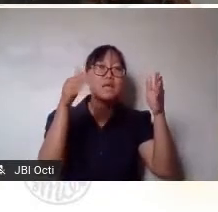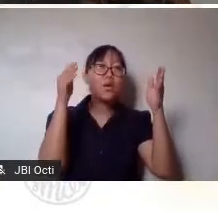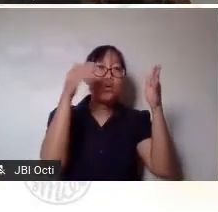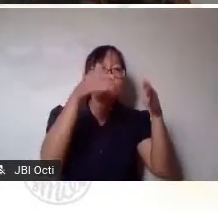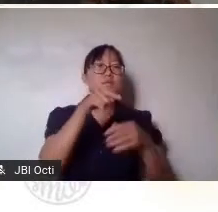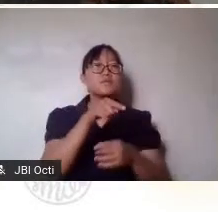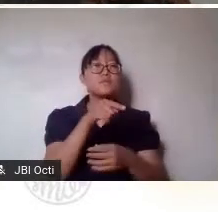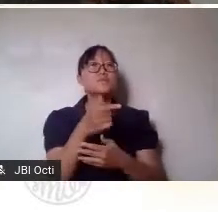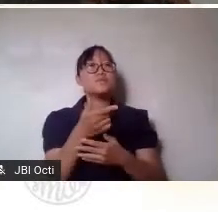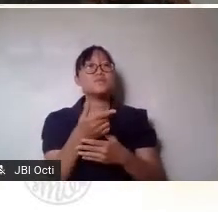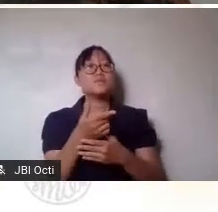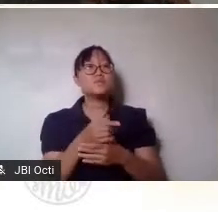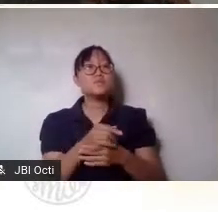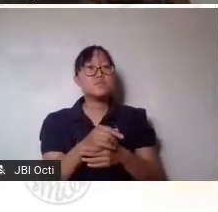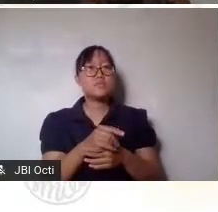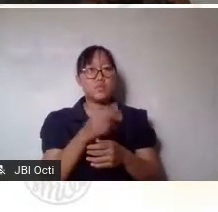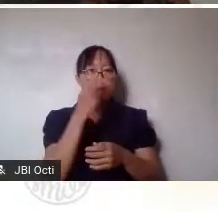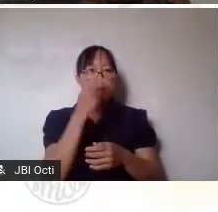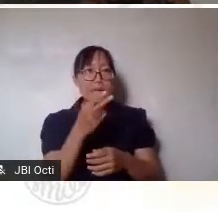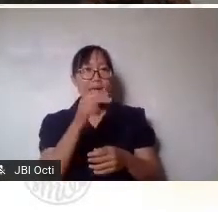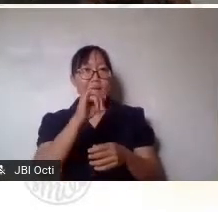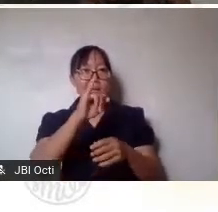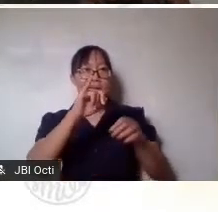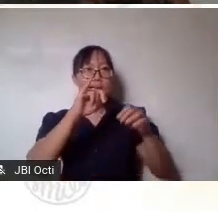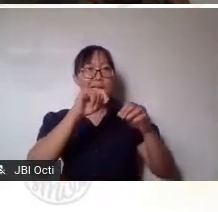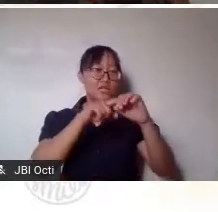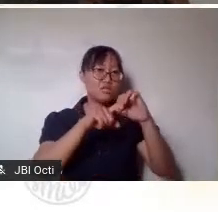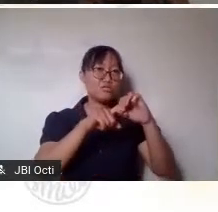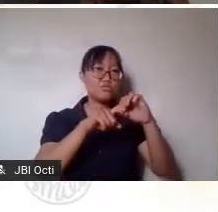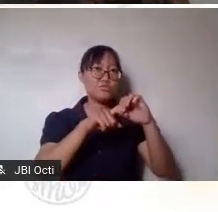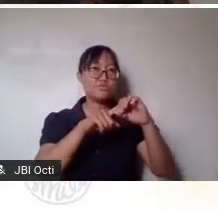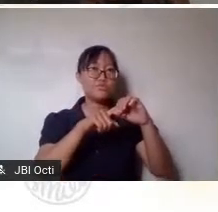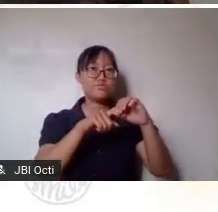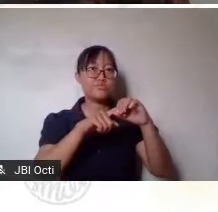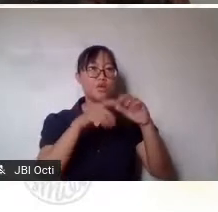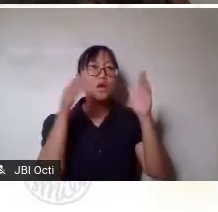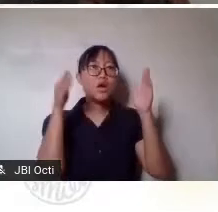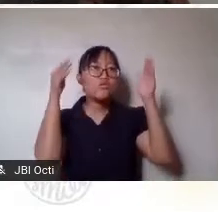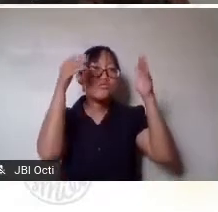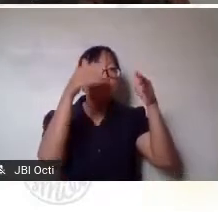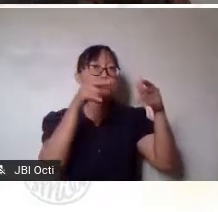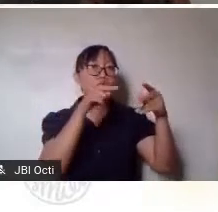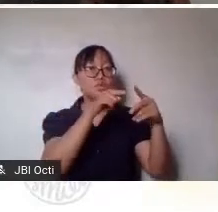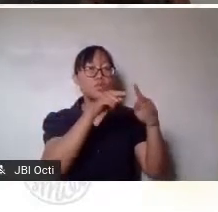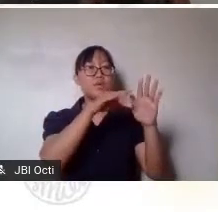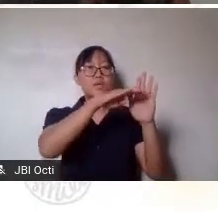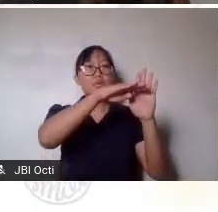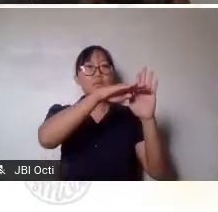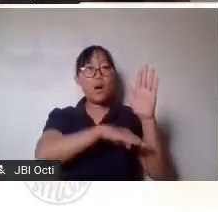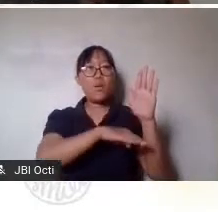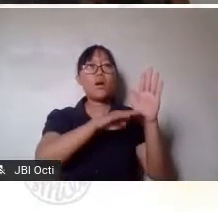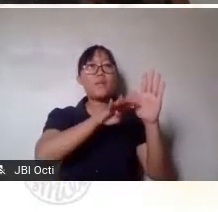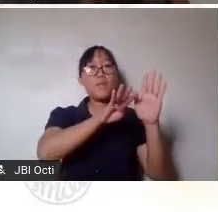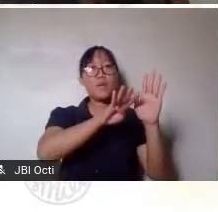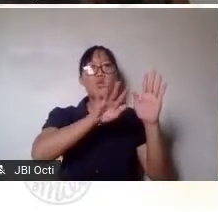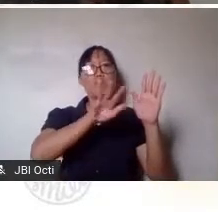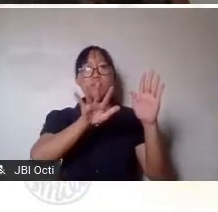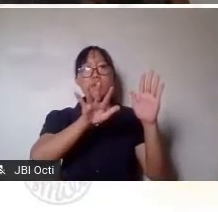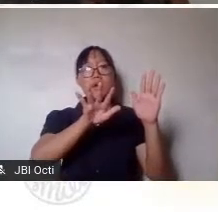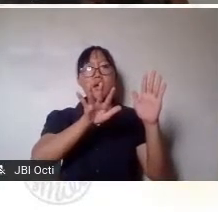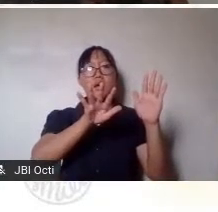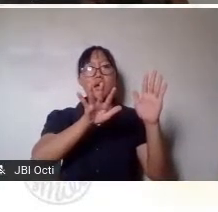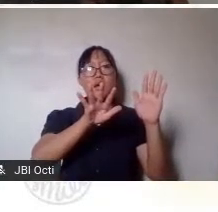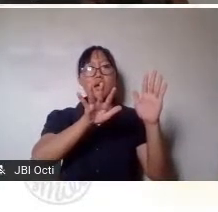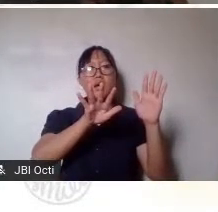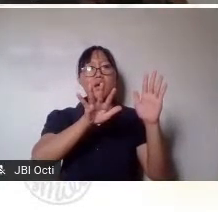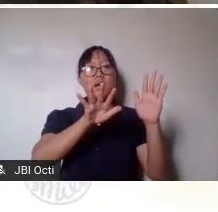IQ yang didapat pada anak tersebut di bawah angka IQ 45 ya. Bayangkan kalau angka IQ